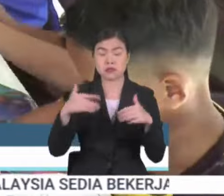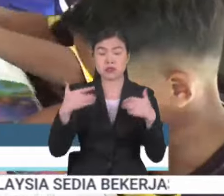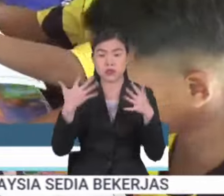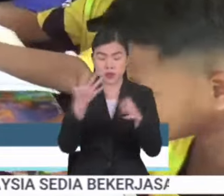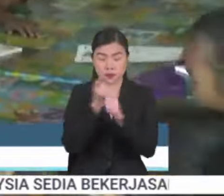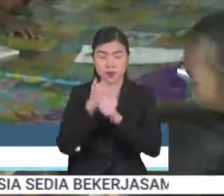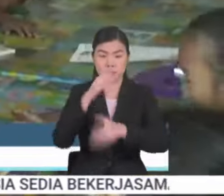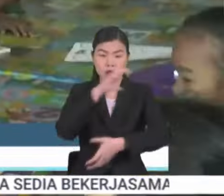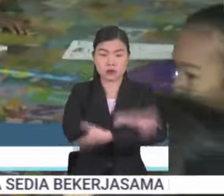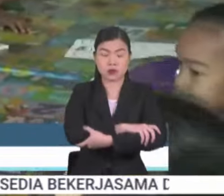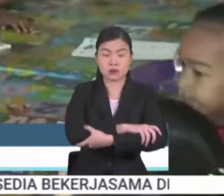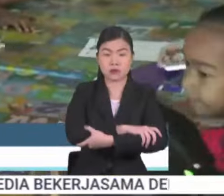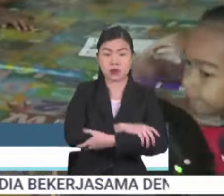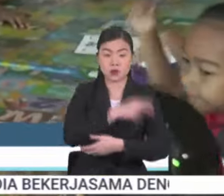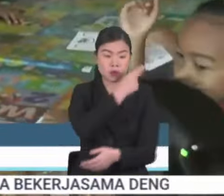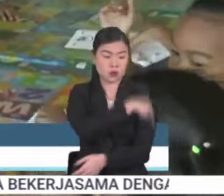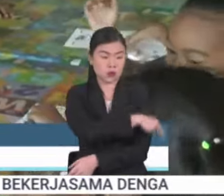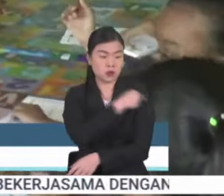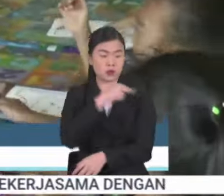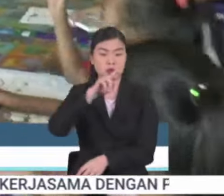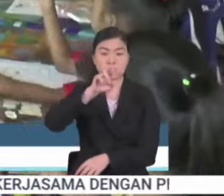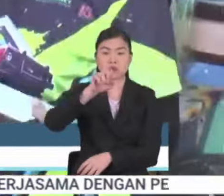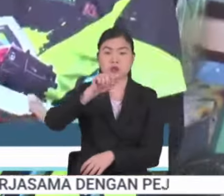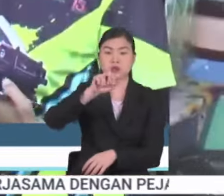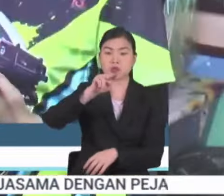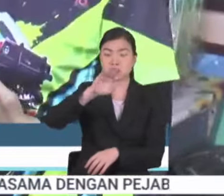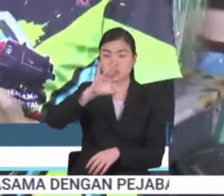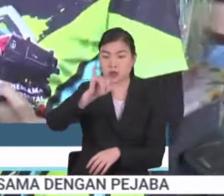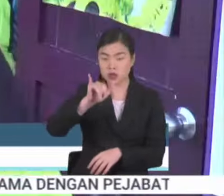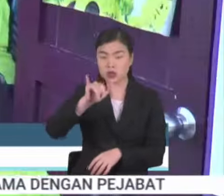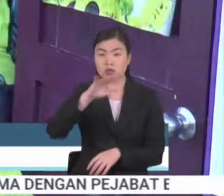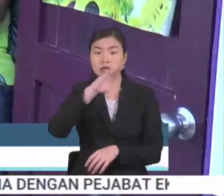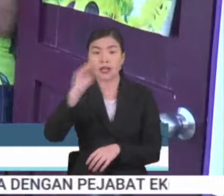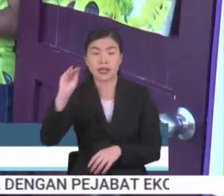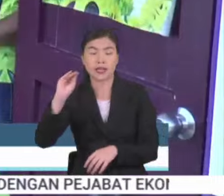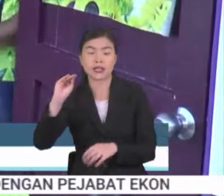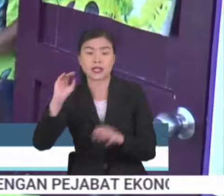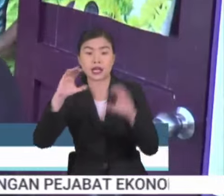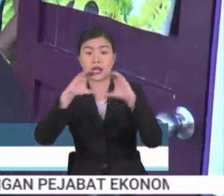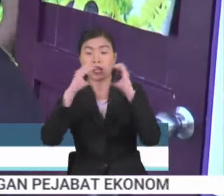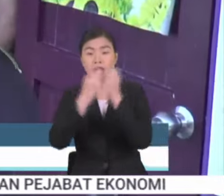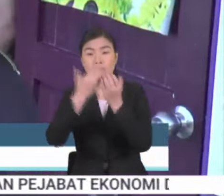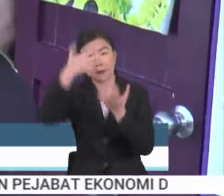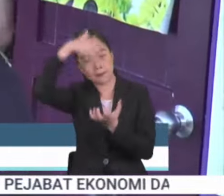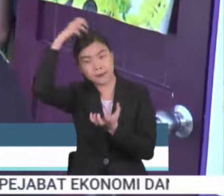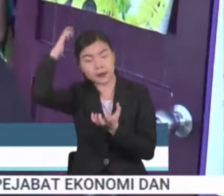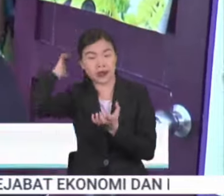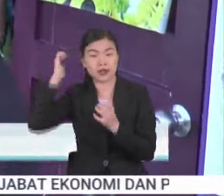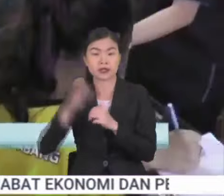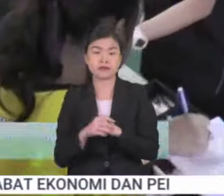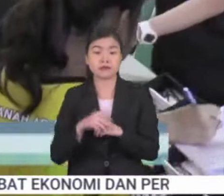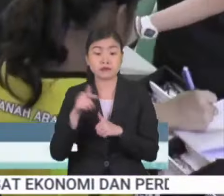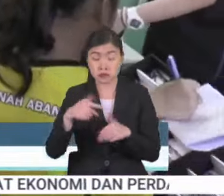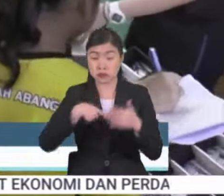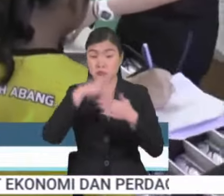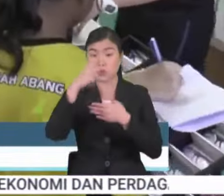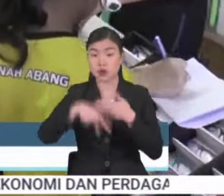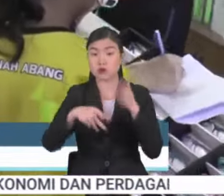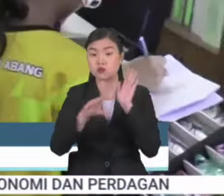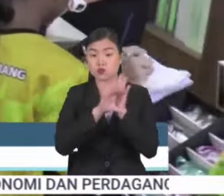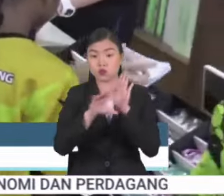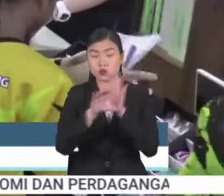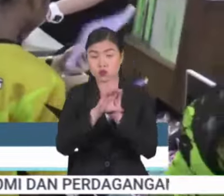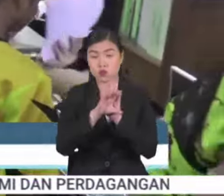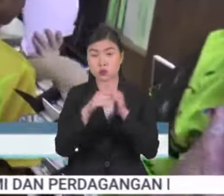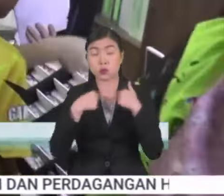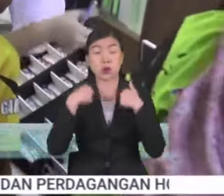kerjasama Regency Hospital Johor Bahru, Lions Club Iskandar Puteri. Tentunya program ini merupakan program contoh. So saya